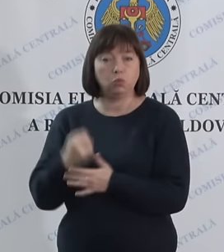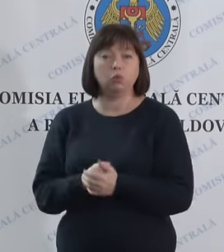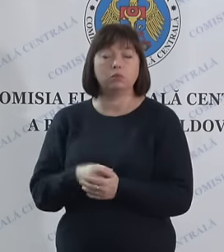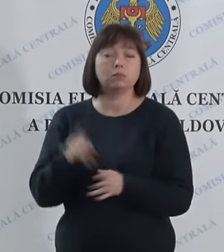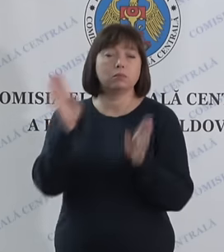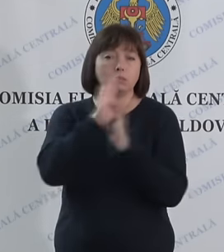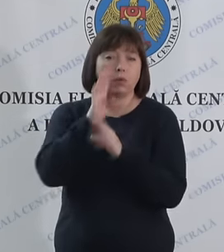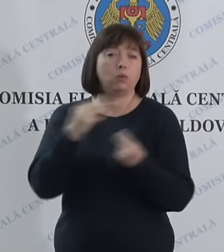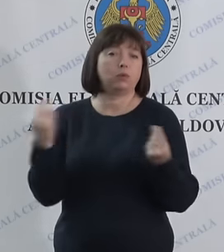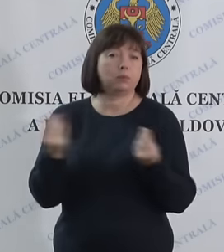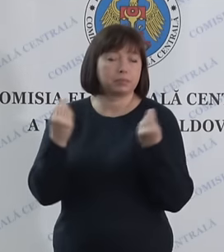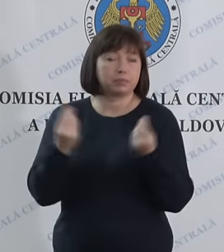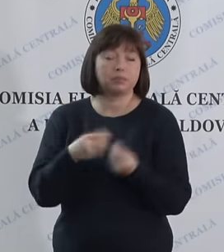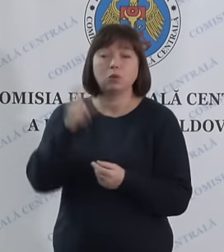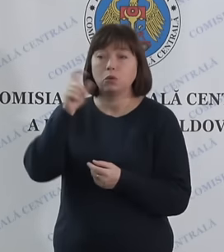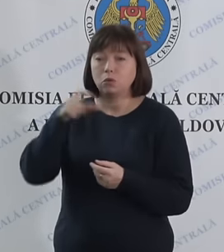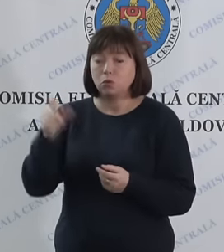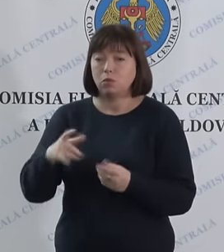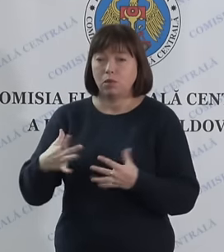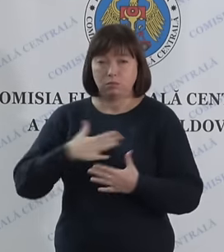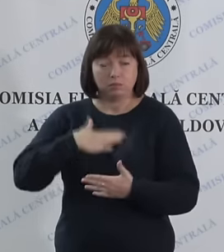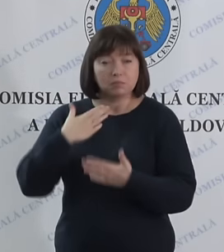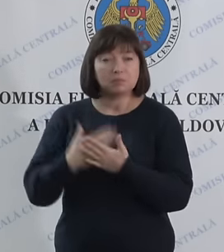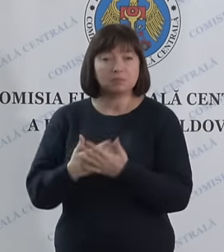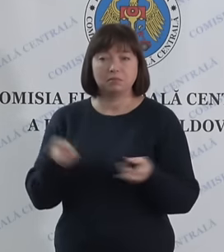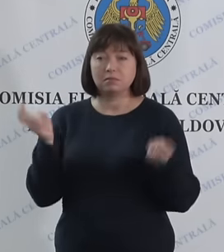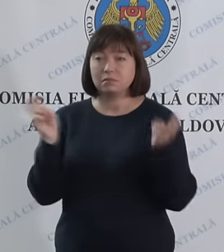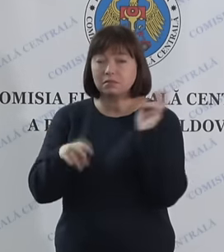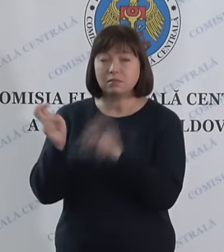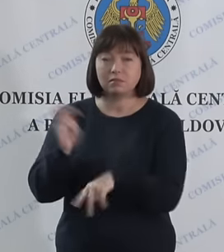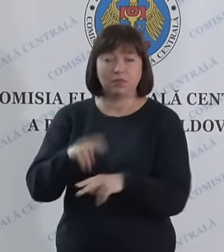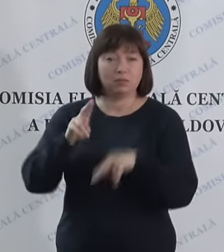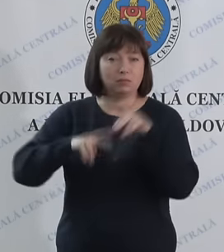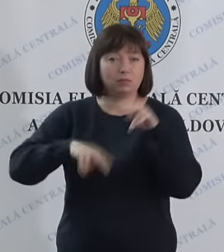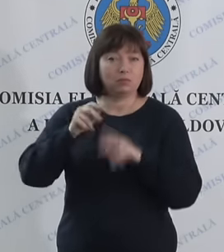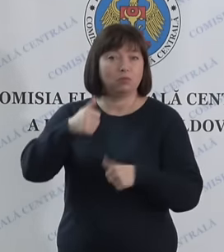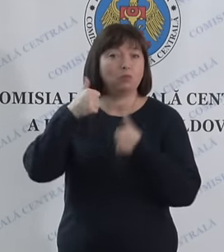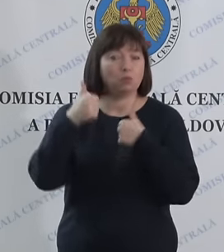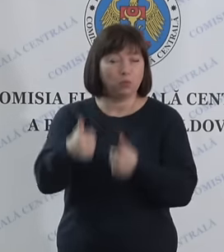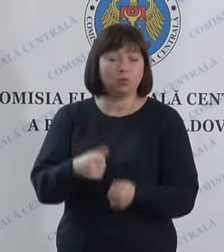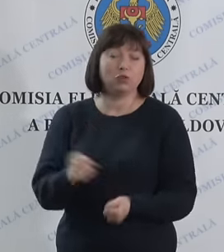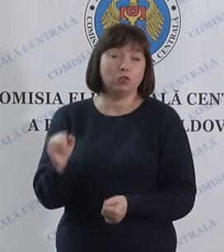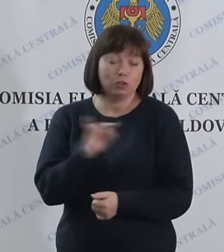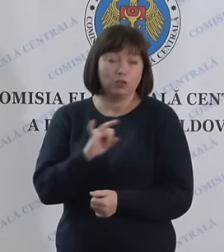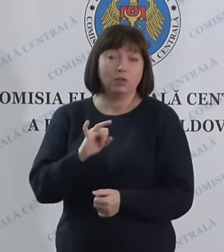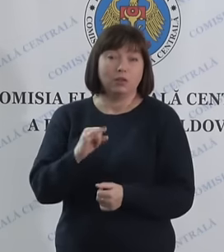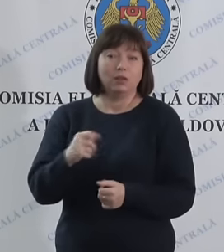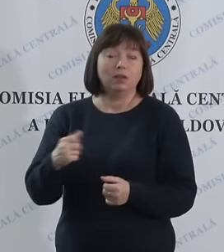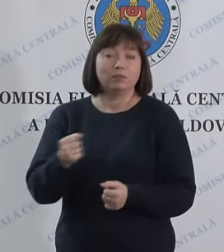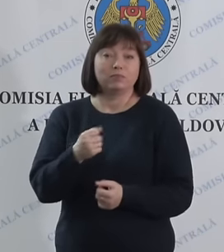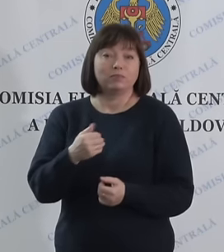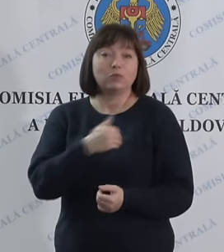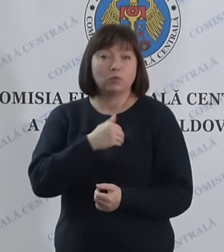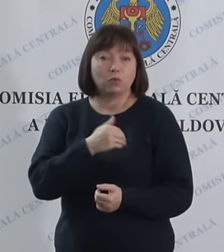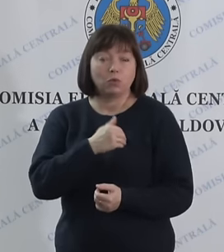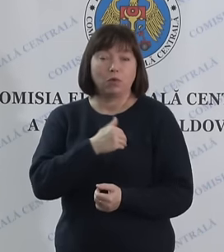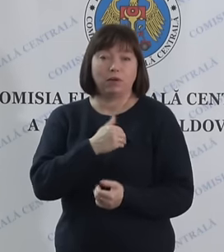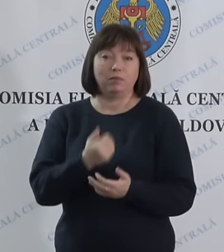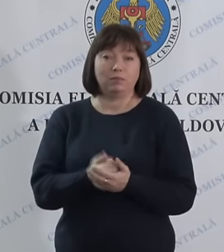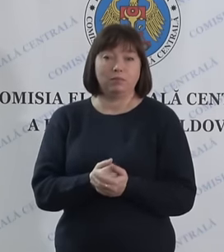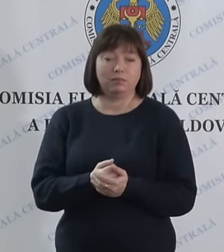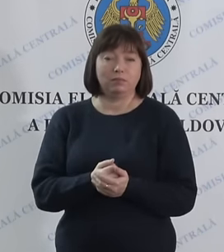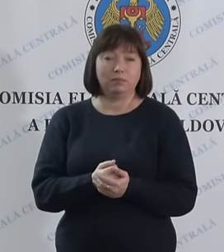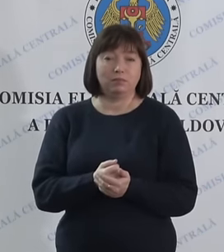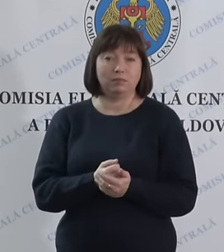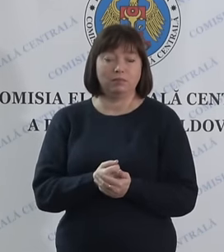timp frumos, lumea s-a mobilizat, dispoziție bună și ne dorim să epuizăm. Avem